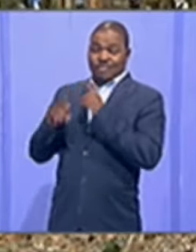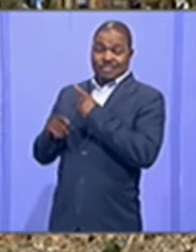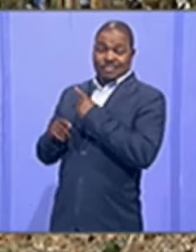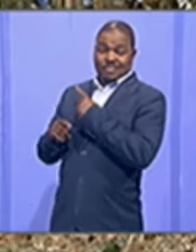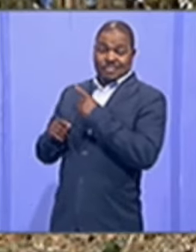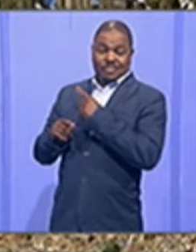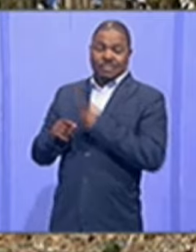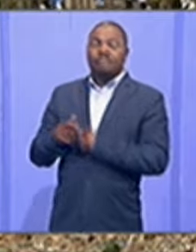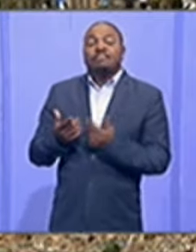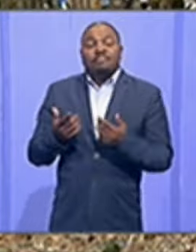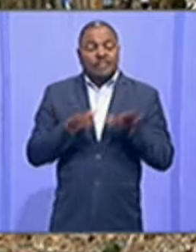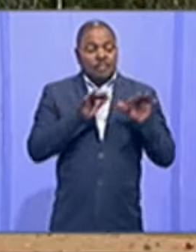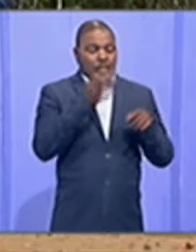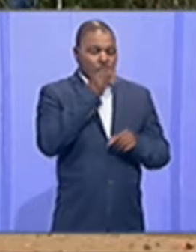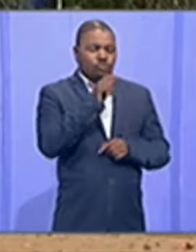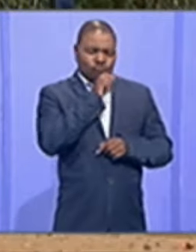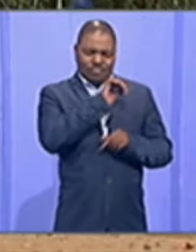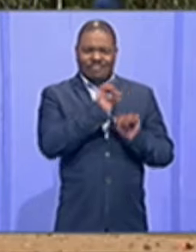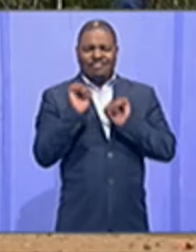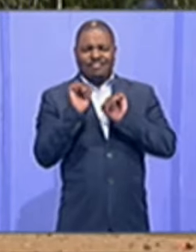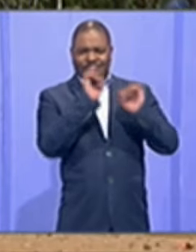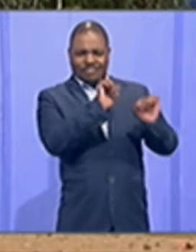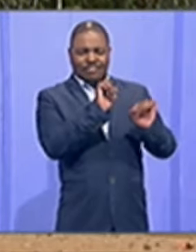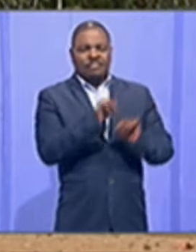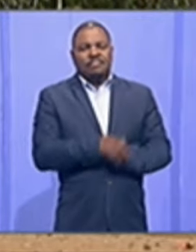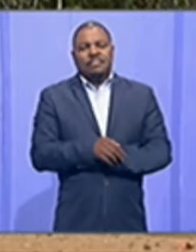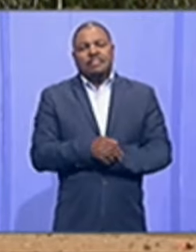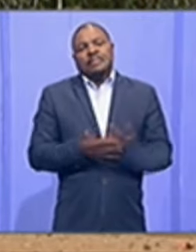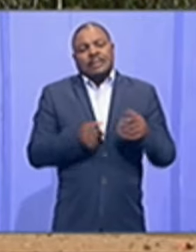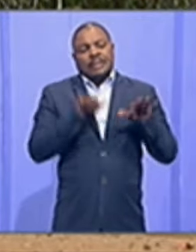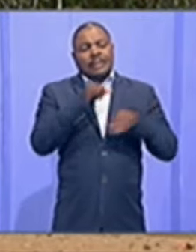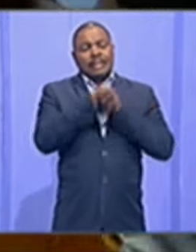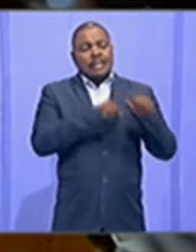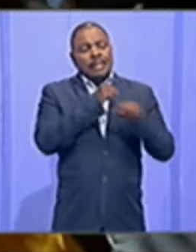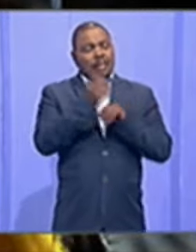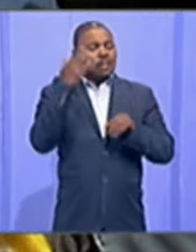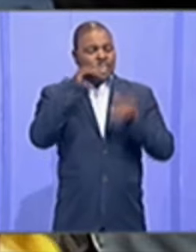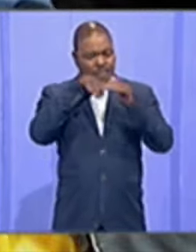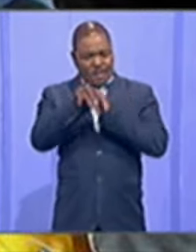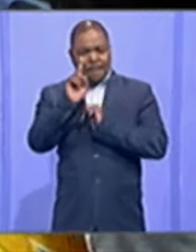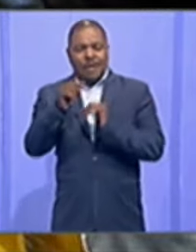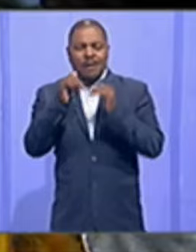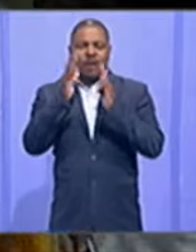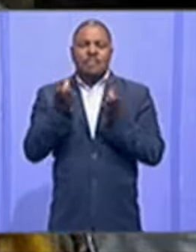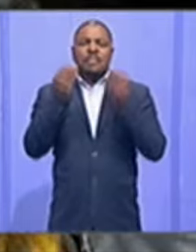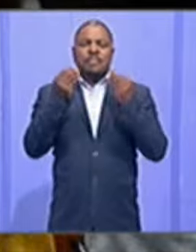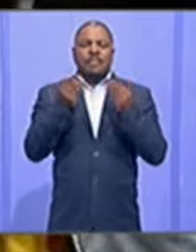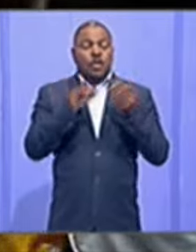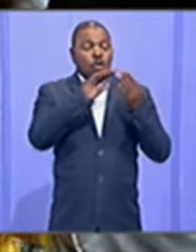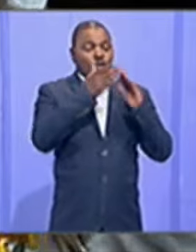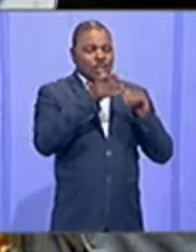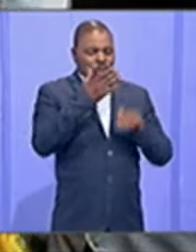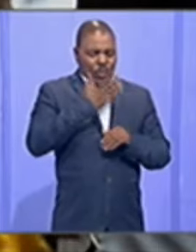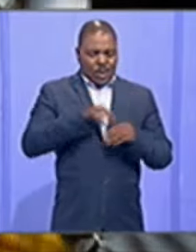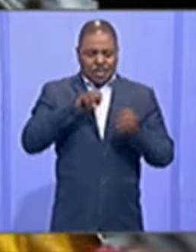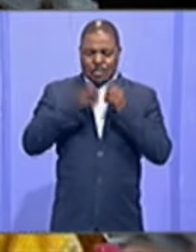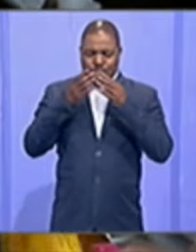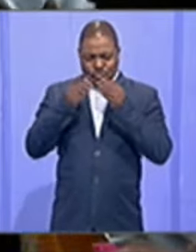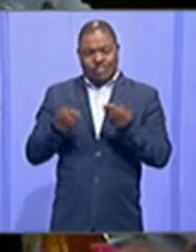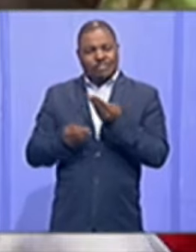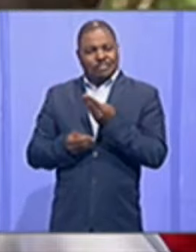reng ba ne ba tshwanetse go nna mo go tsone dingwaga di le 13 tse di fetileng. Baagi ba ba gaeletsweng ba re ba batla tharabololo mo